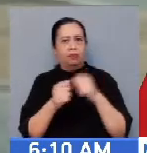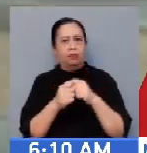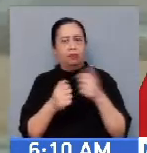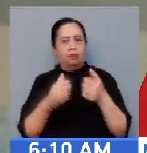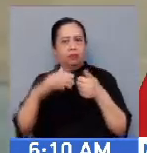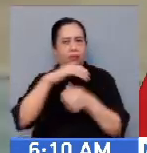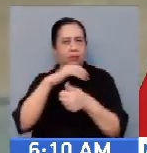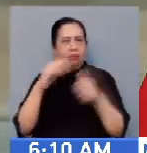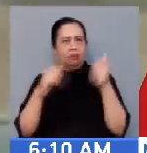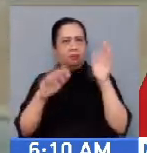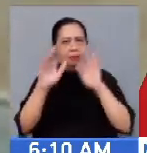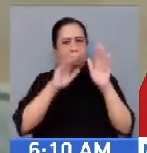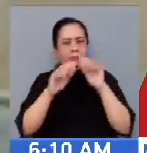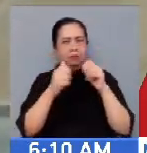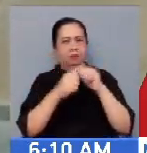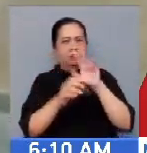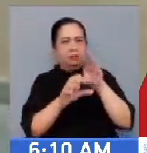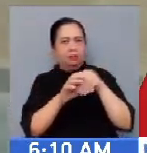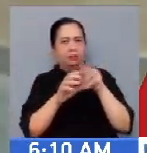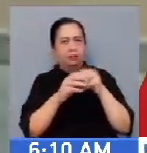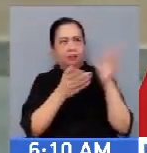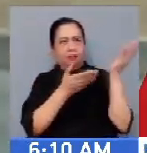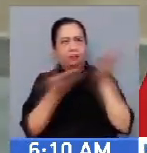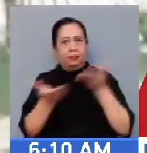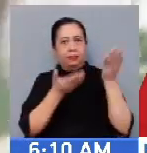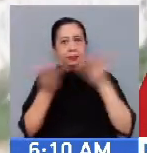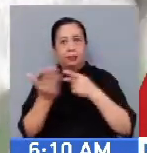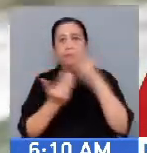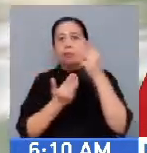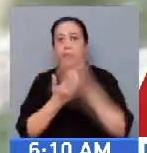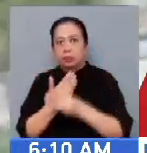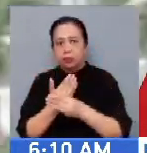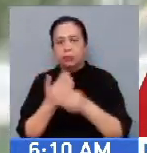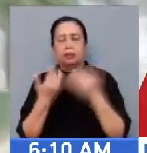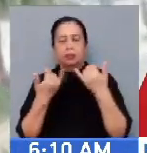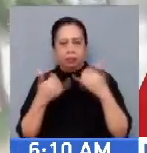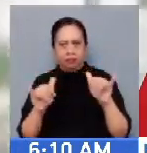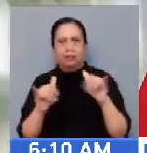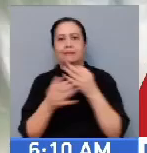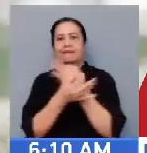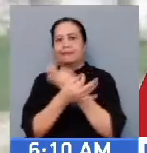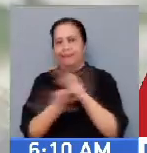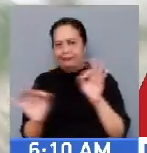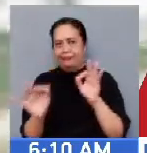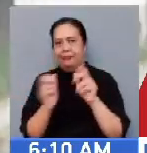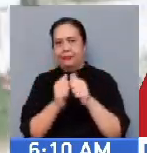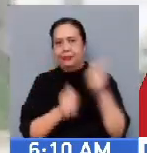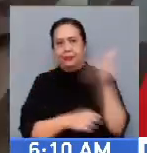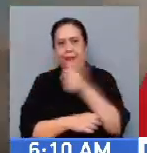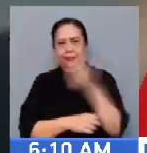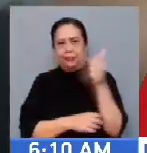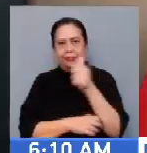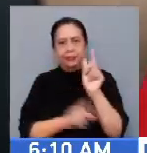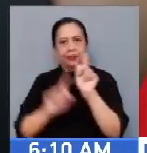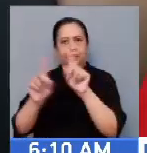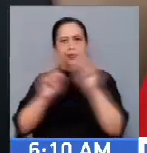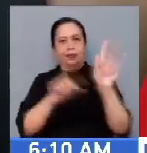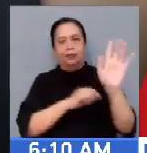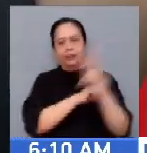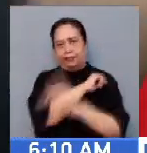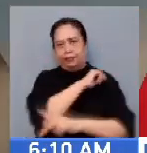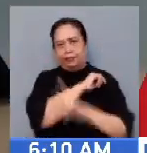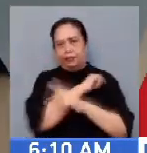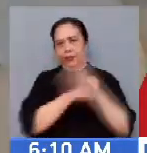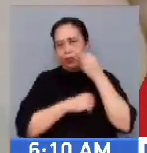at bahagi ng mass repatriation program ay makakalibre pa rin ng pamasahe pauwi sa probinsya. Ang mga